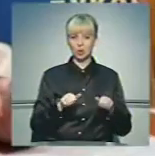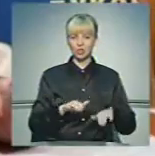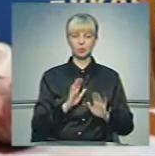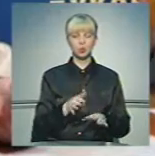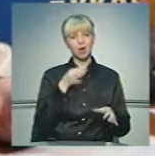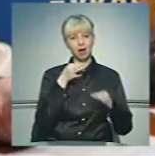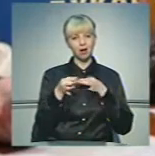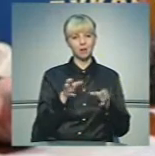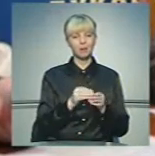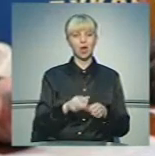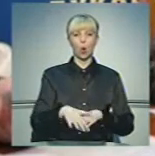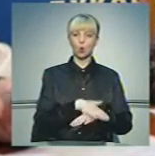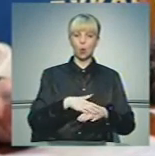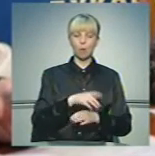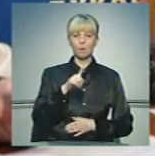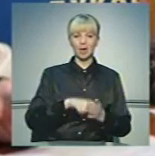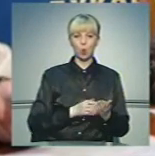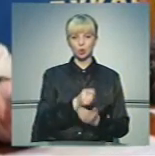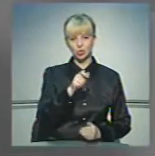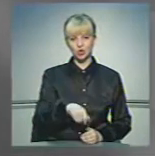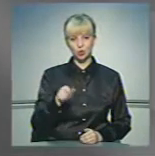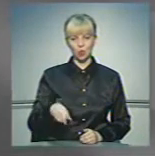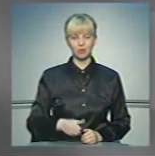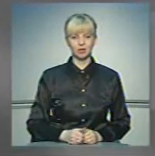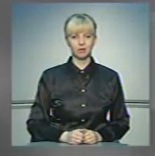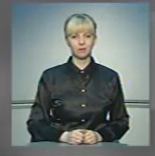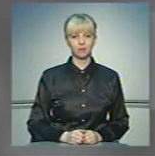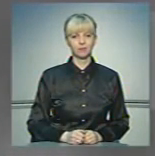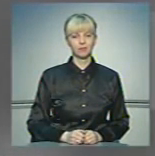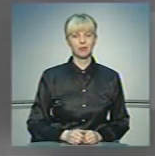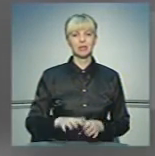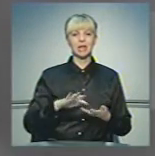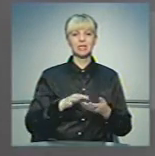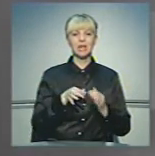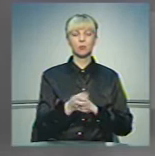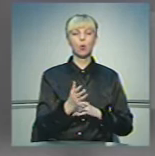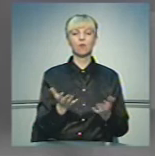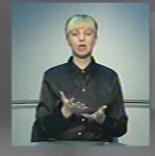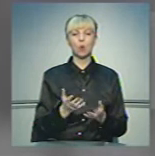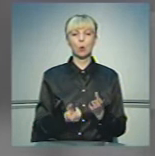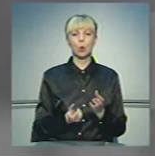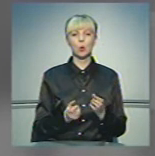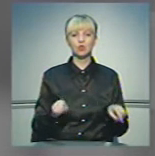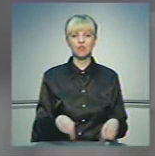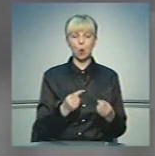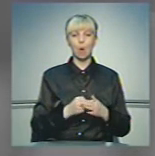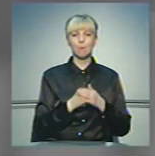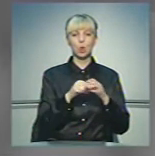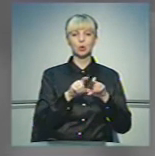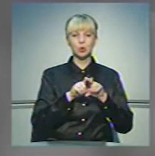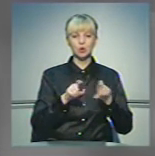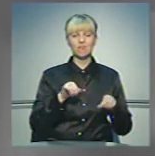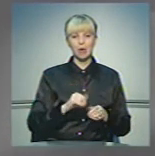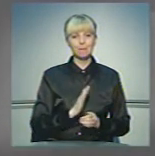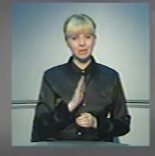будуть радитися із громадою, переконують чиновники. Населений пункт, в якому створюється опорна школа в